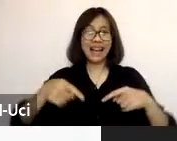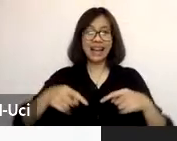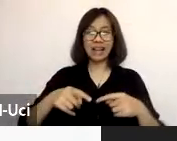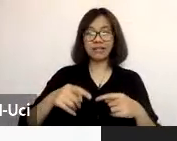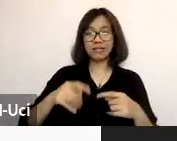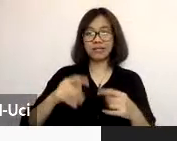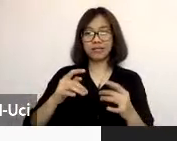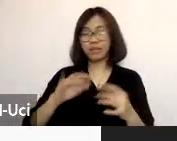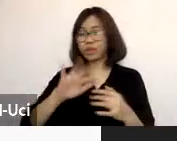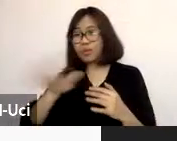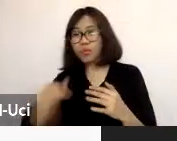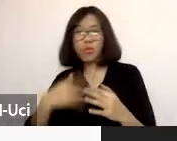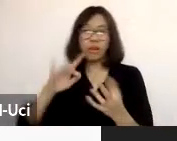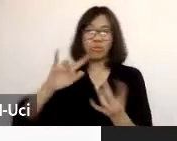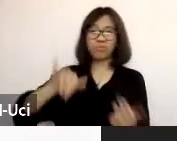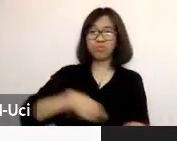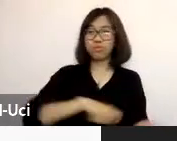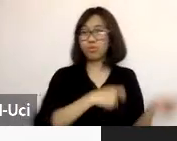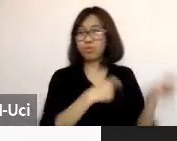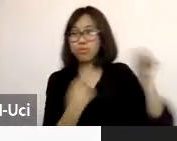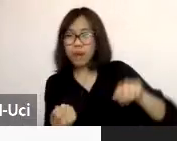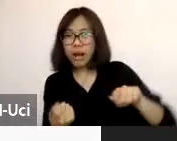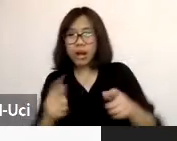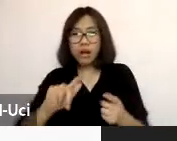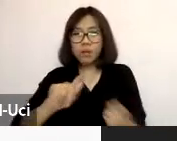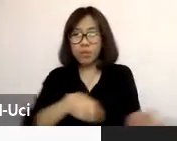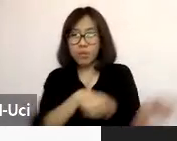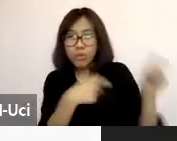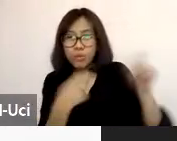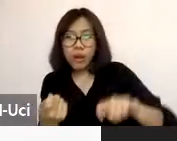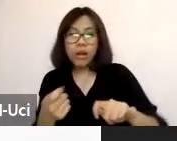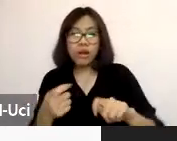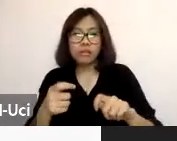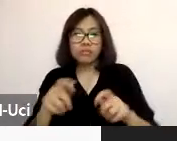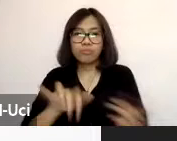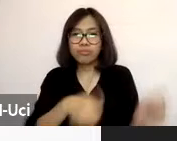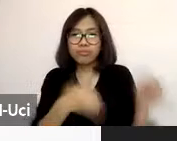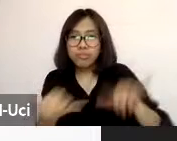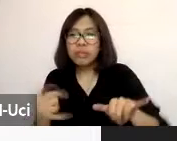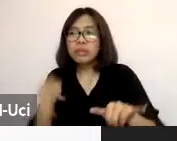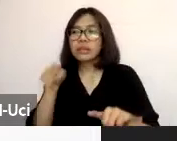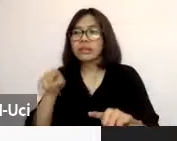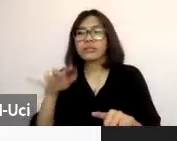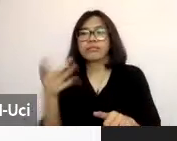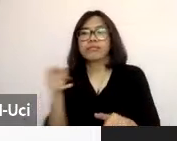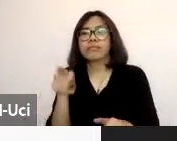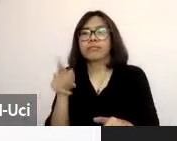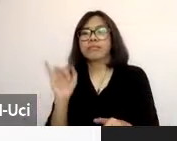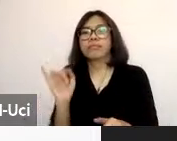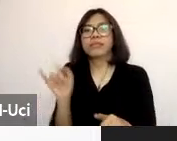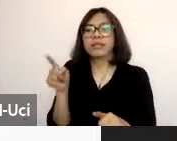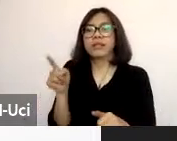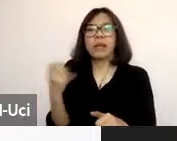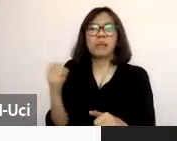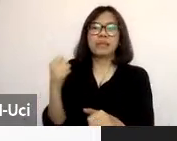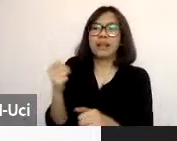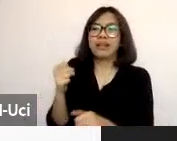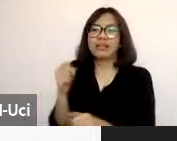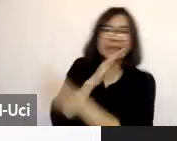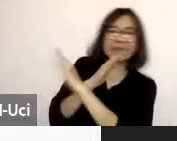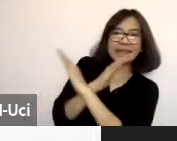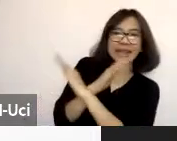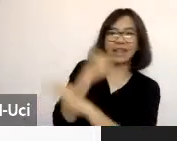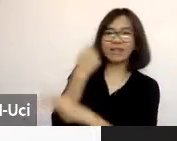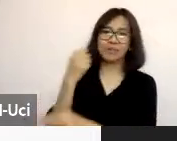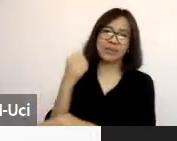industri ini tidak bisa kita tolak perubahan merupakan keniscayaan karena itu yang penting mendapat perhatian adalah